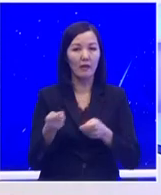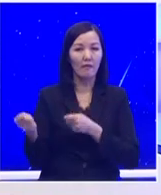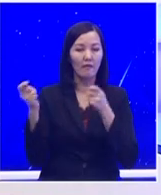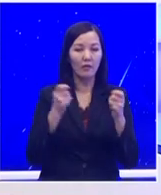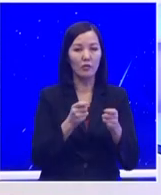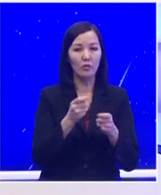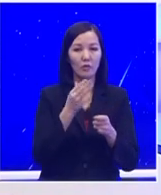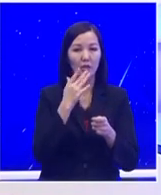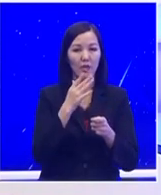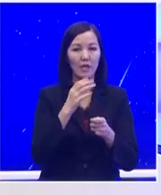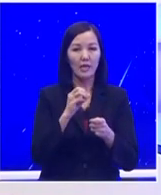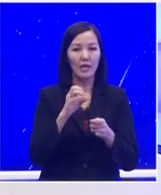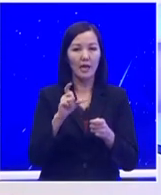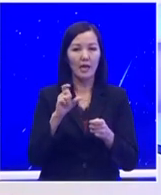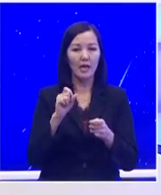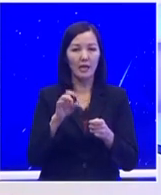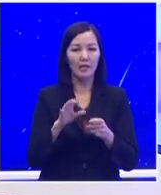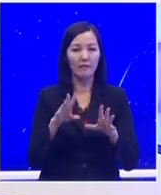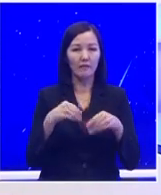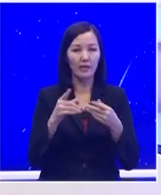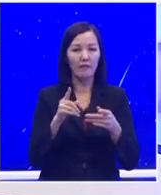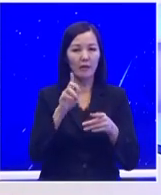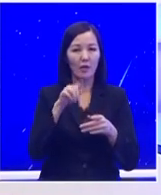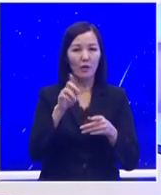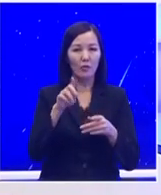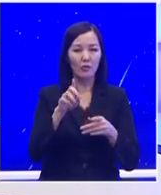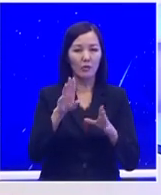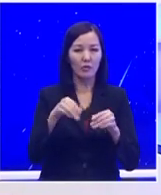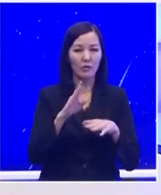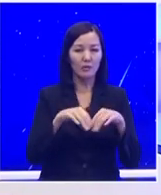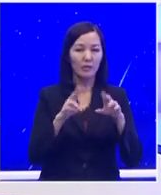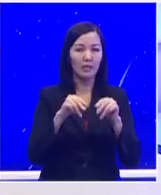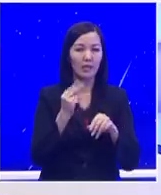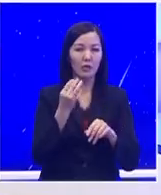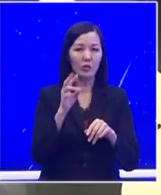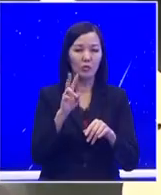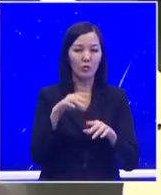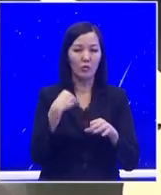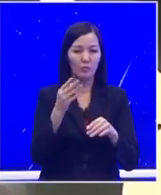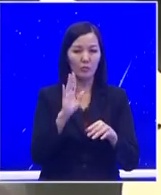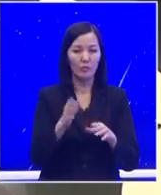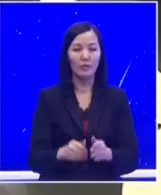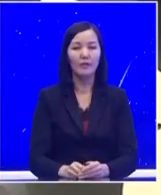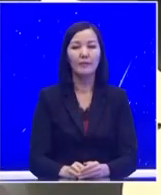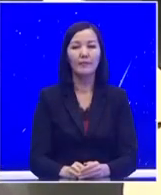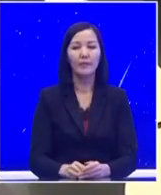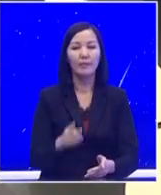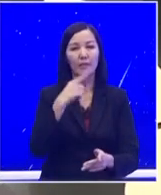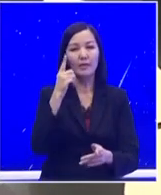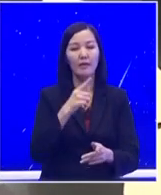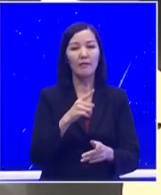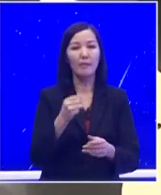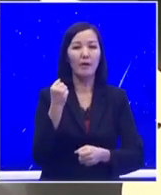из стран ЕАЭС. Выдавать временные госномера будут специальные цоны. По словам сотрудников